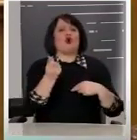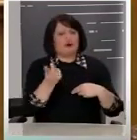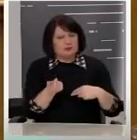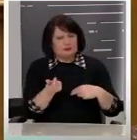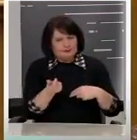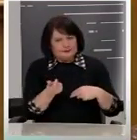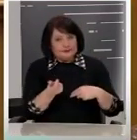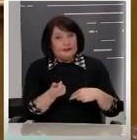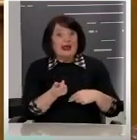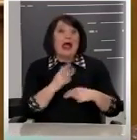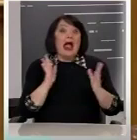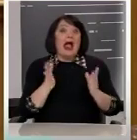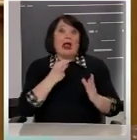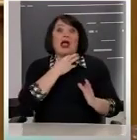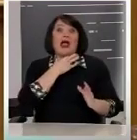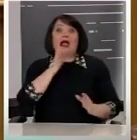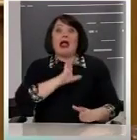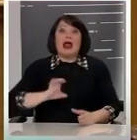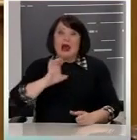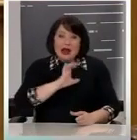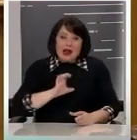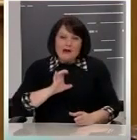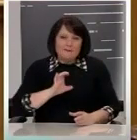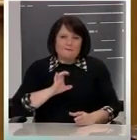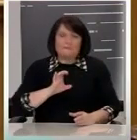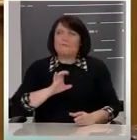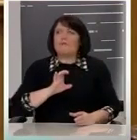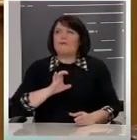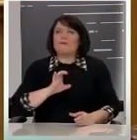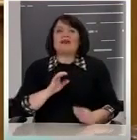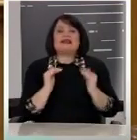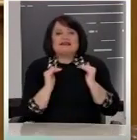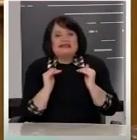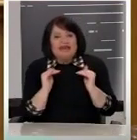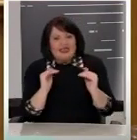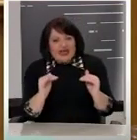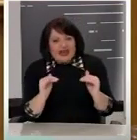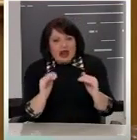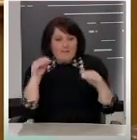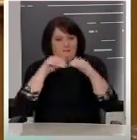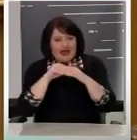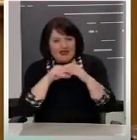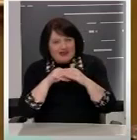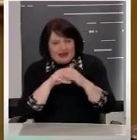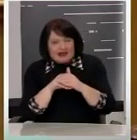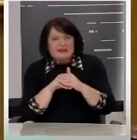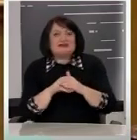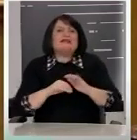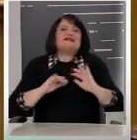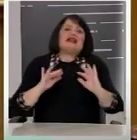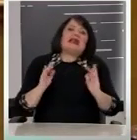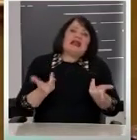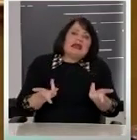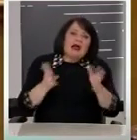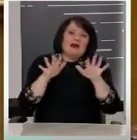αφορούν αν χρειάζεται η Ευρώπη ένα ευρωπαϊκό μηχανισμό σταθεροποίησης, είτε μέσω των επενδύσεων, είτε μέσω της